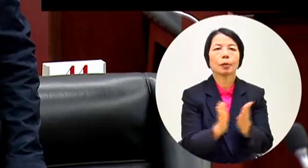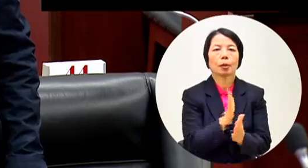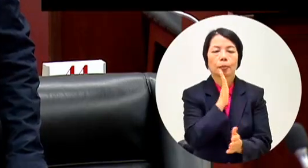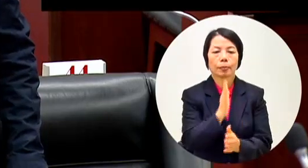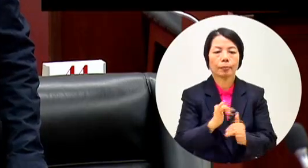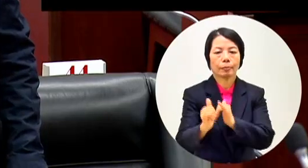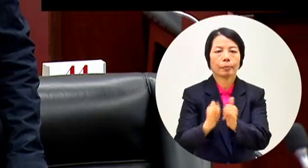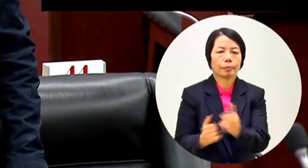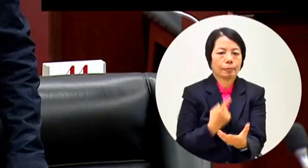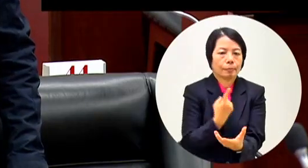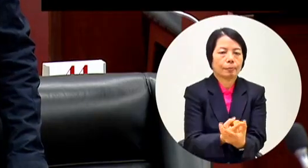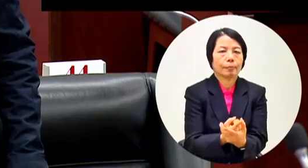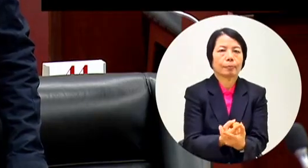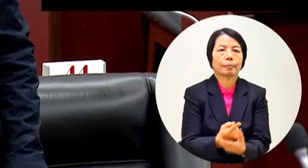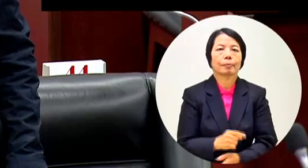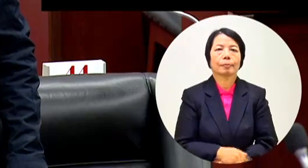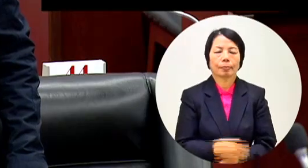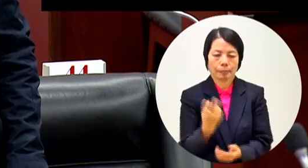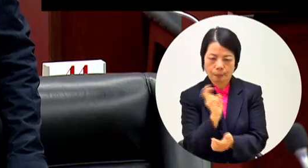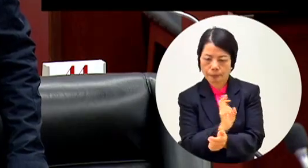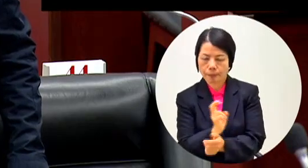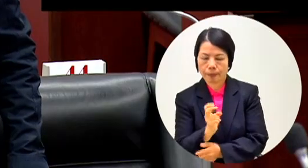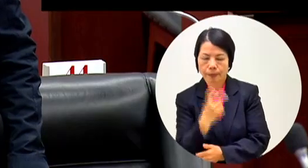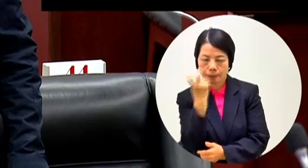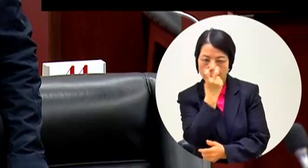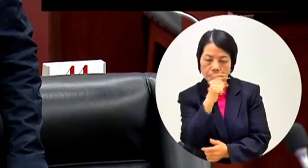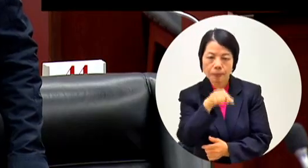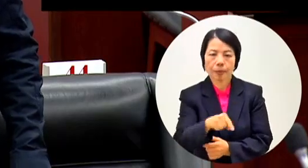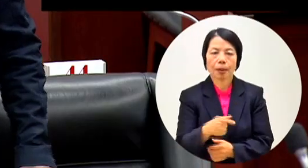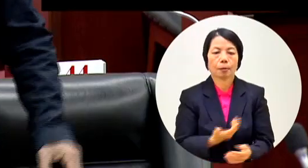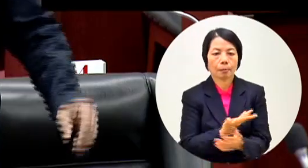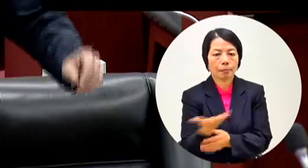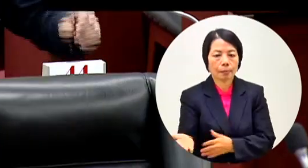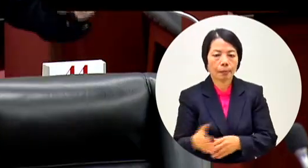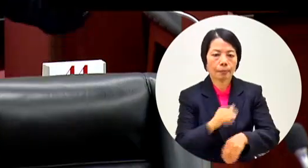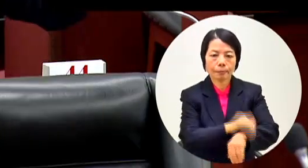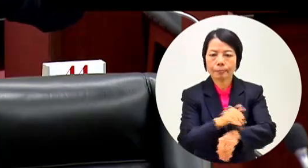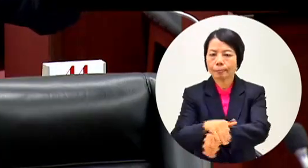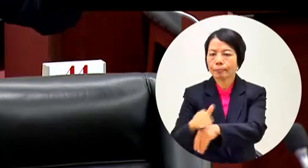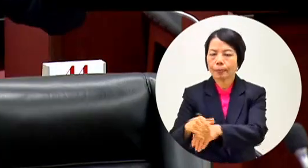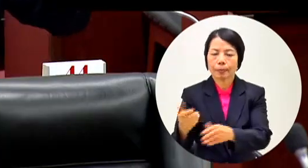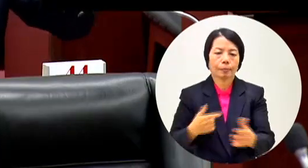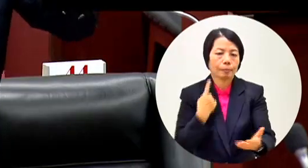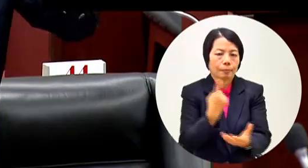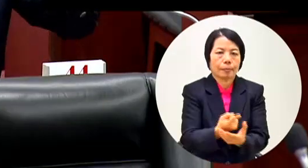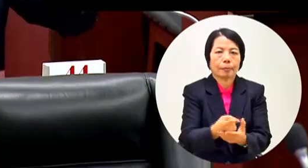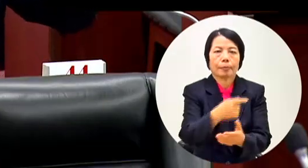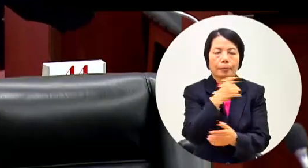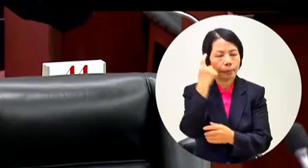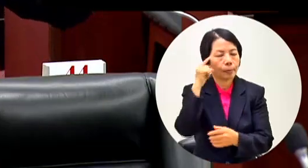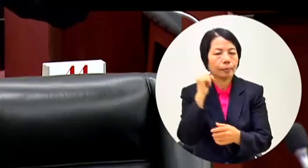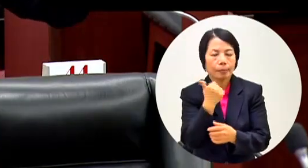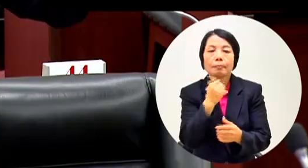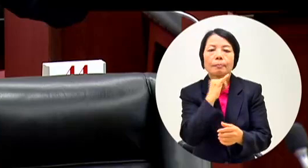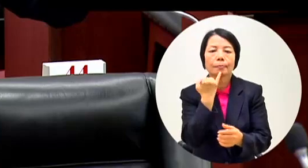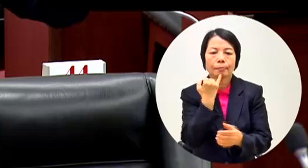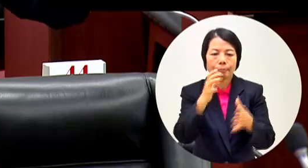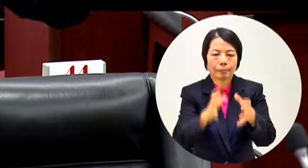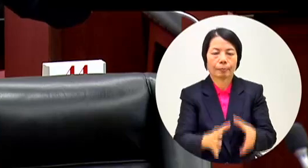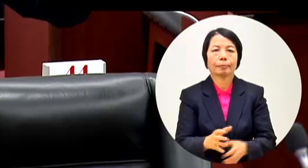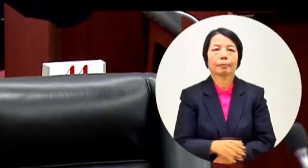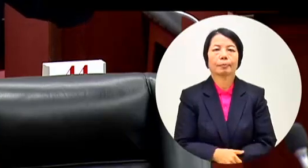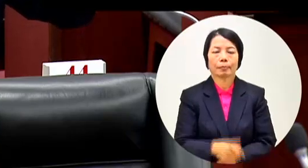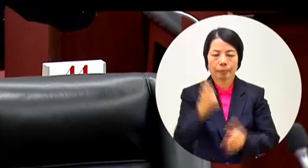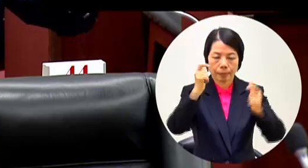结合学者专家，把很多的想象然后落实可能吼。我希望这是我们高雄市，不管这新的